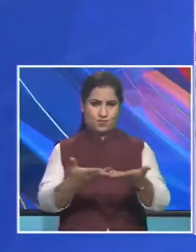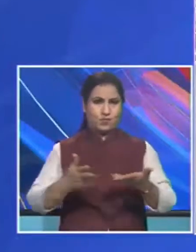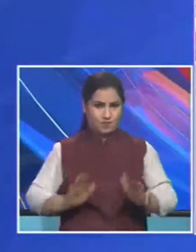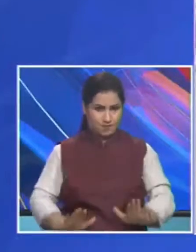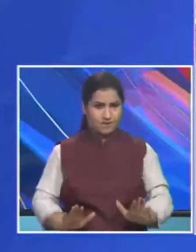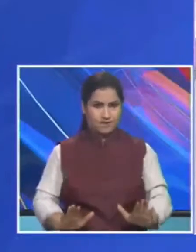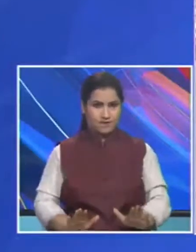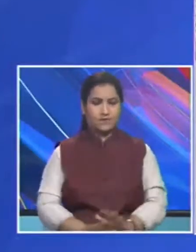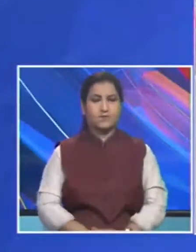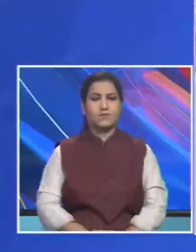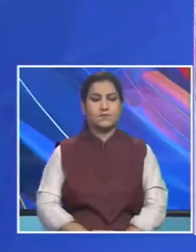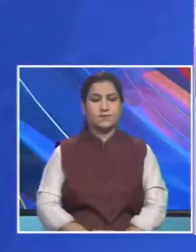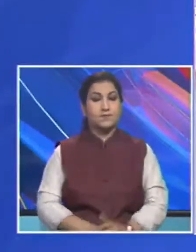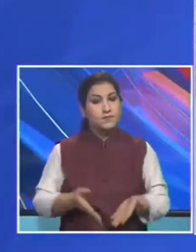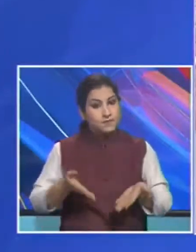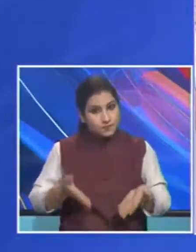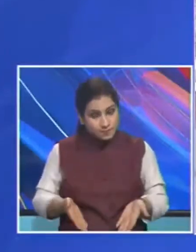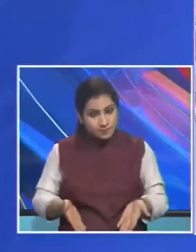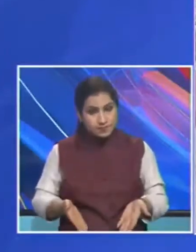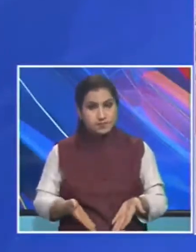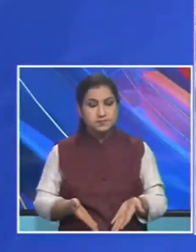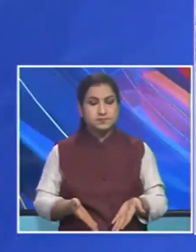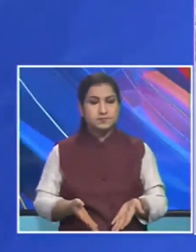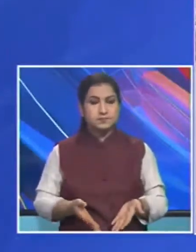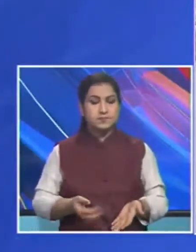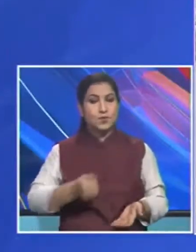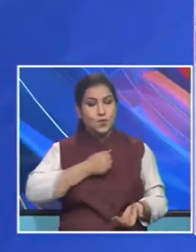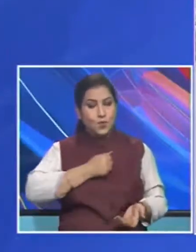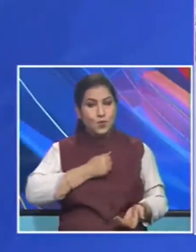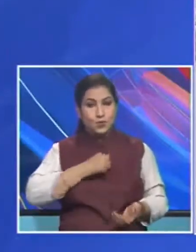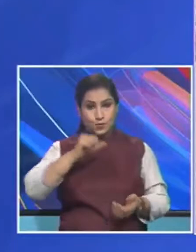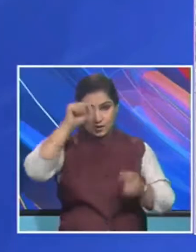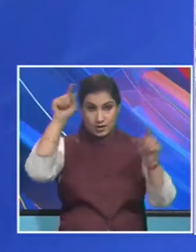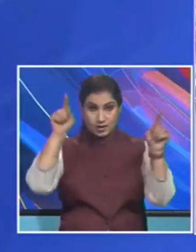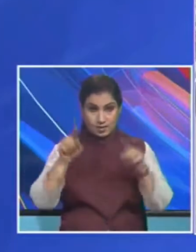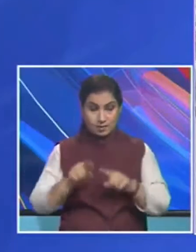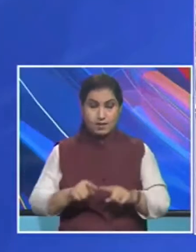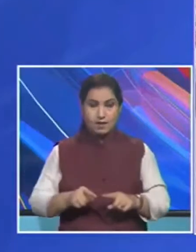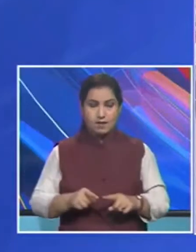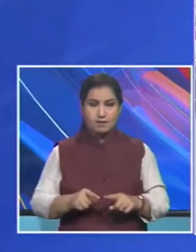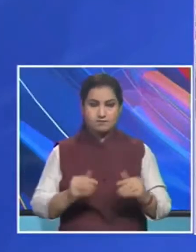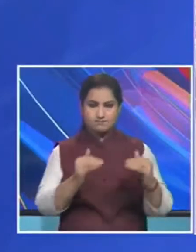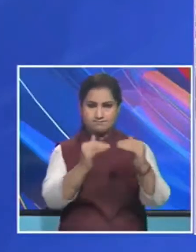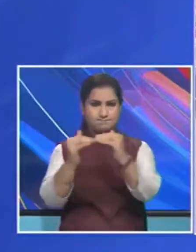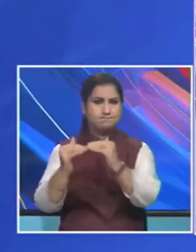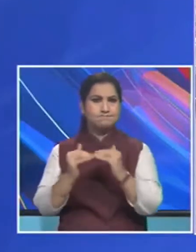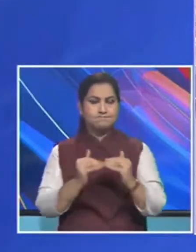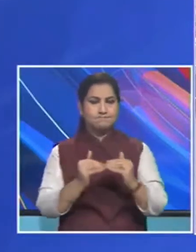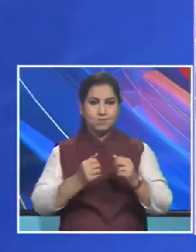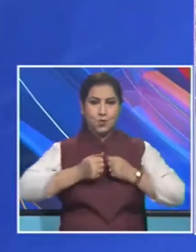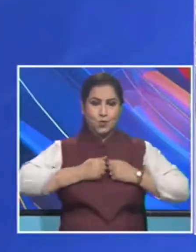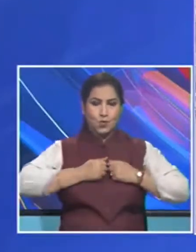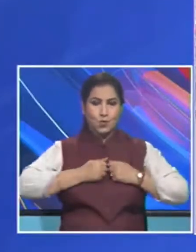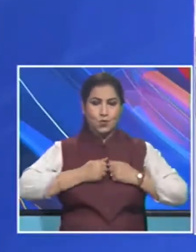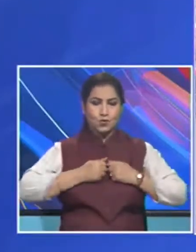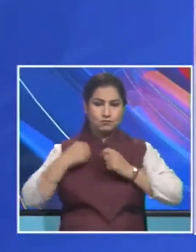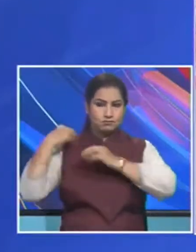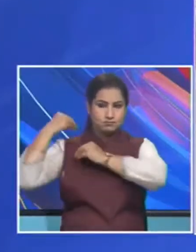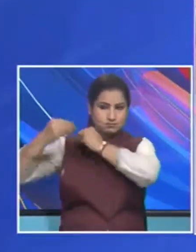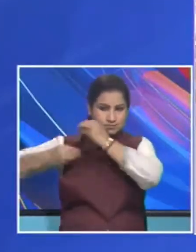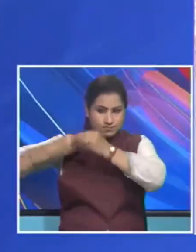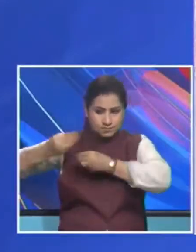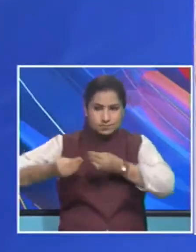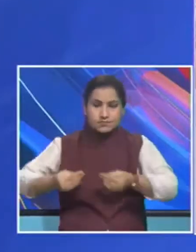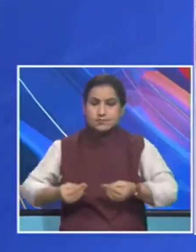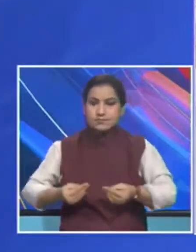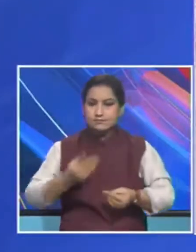हैं। और ये हमारे लोकतंत्र की, हमारी लोकतांत्रिक विरासत की